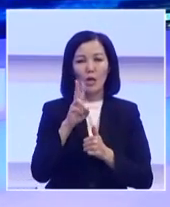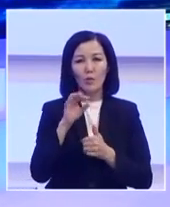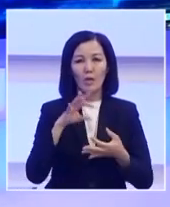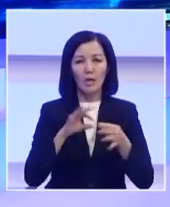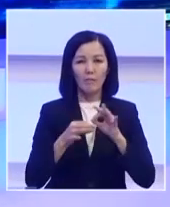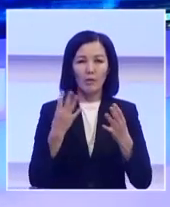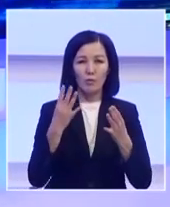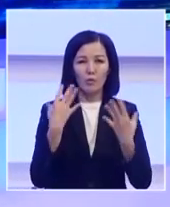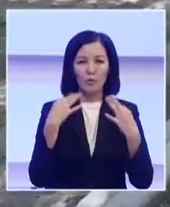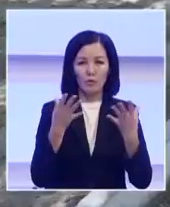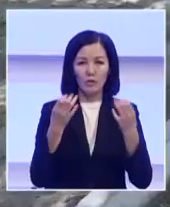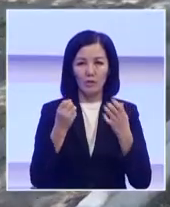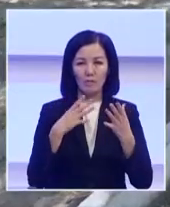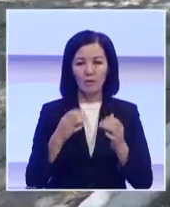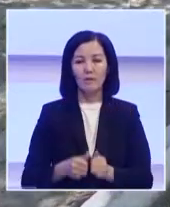жолдама жеңіп алды.